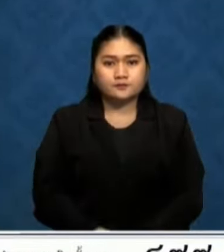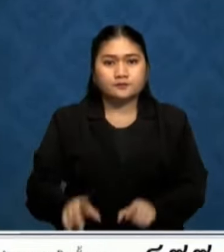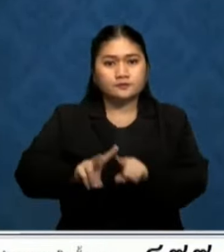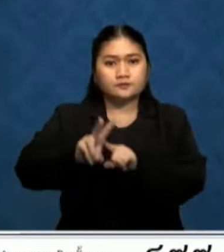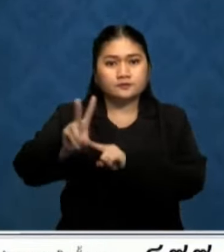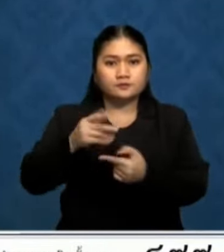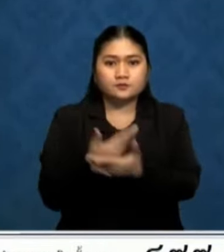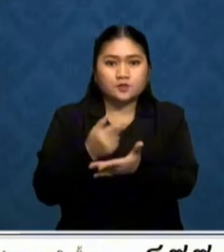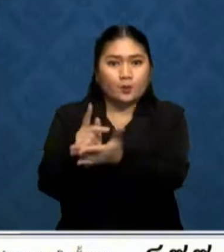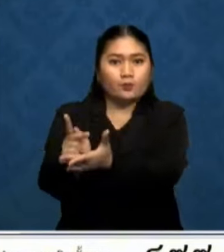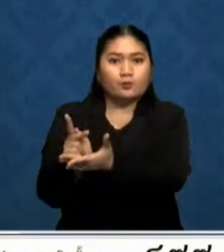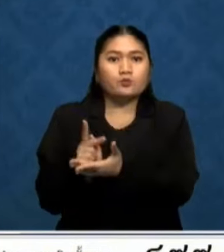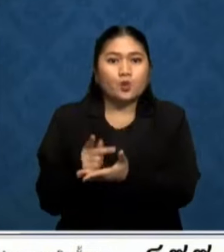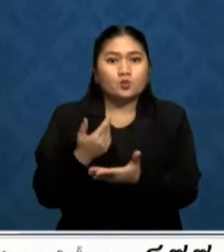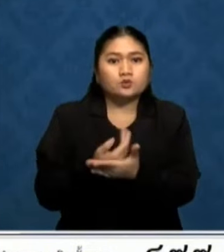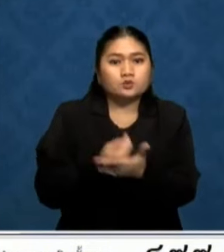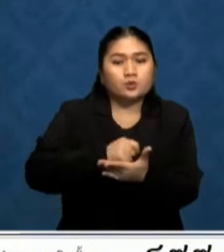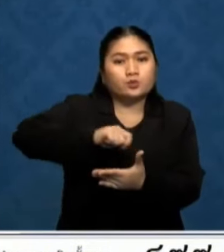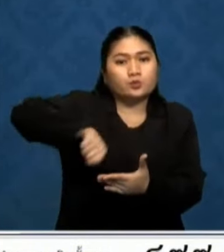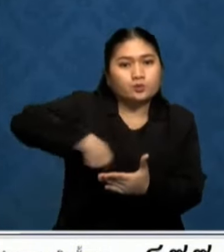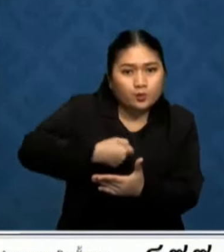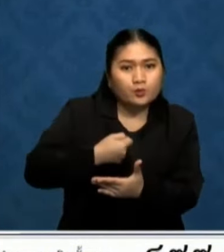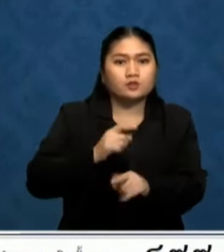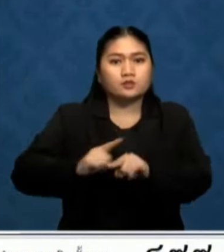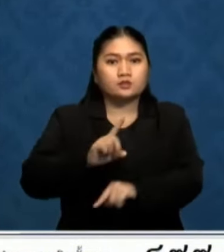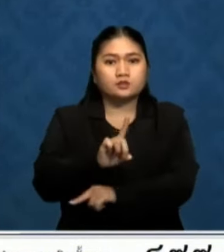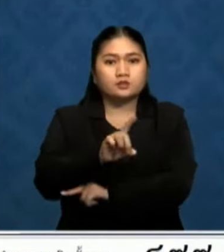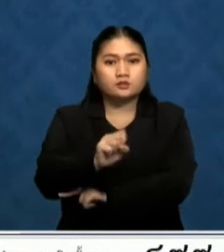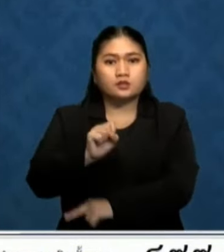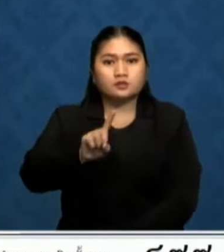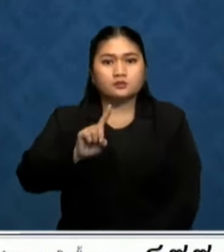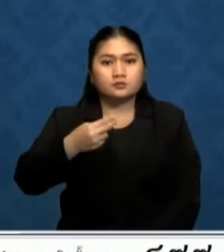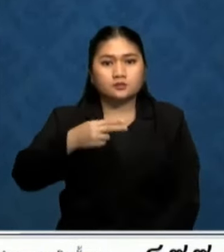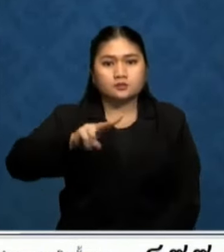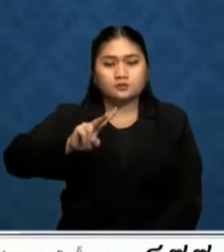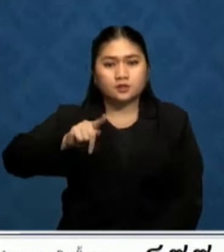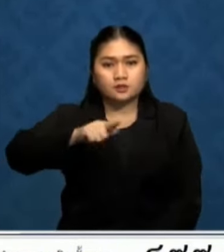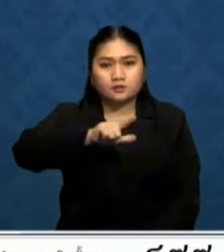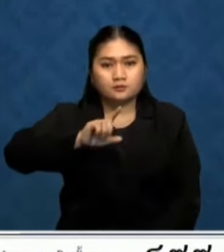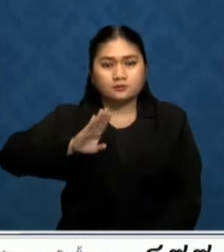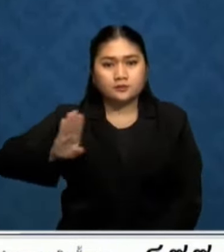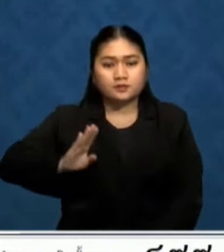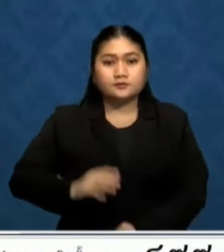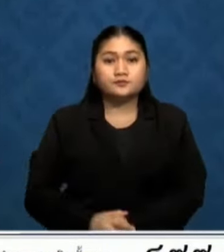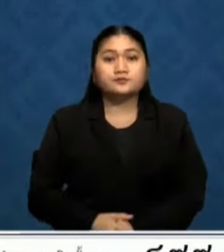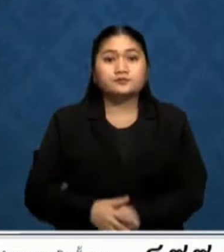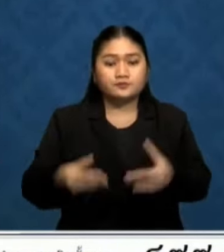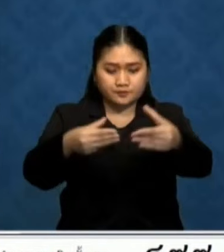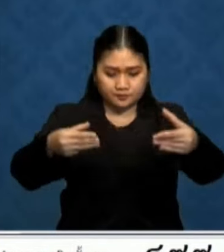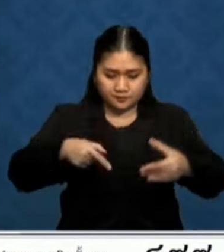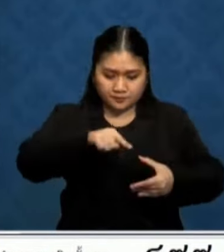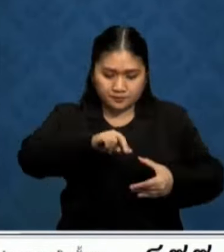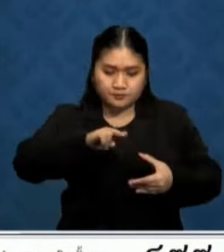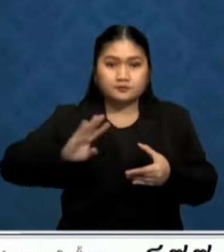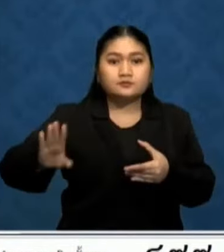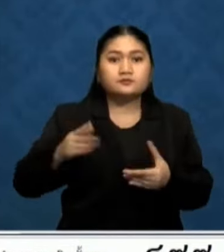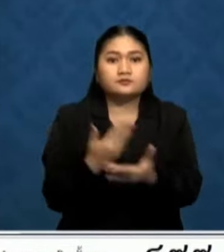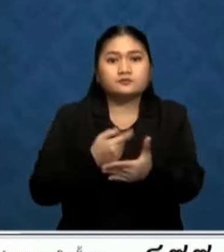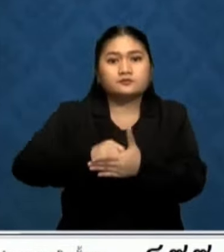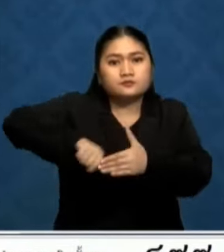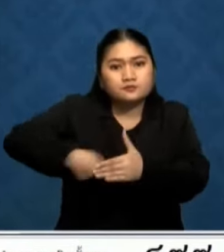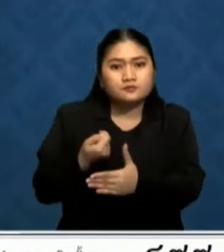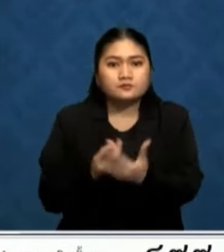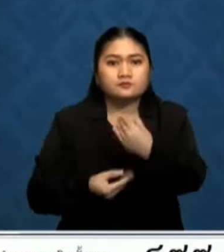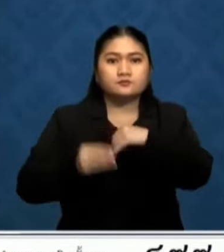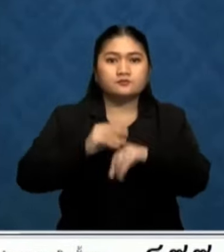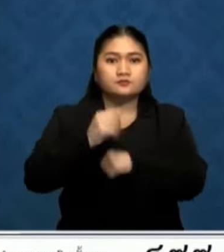สองเงินกู้เพื่อชดเชยการขัดดนกประมาณจำนวน 1,102,000 ลานบาทร่างพชบัหยัก็ประมาณรายจ่ายเพิมเติ